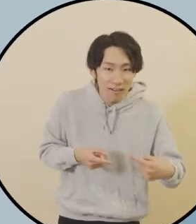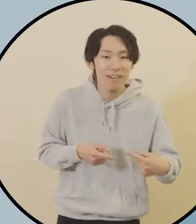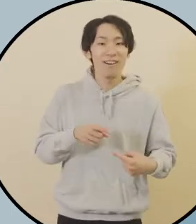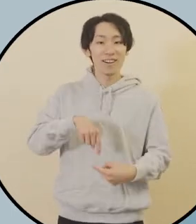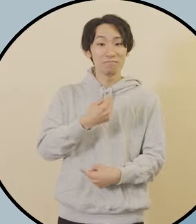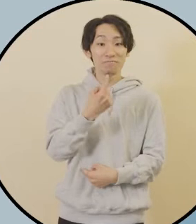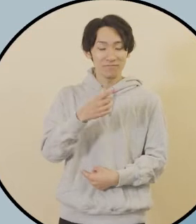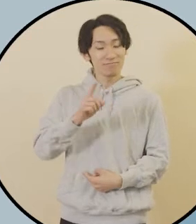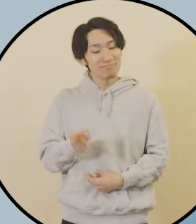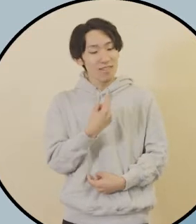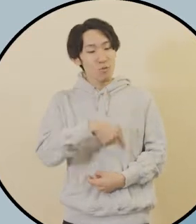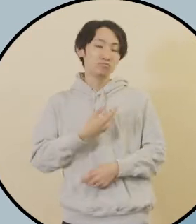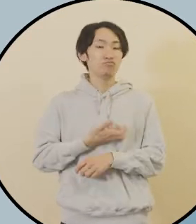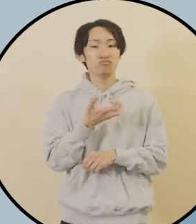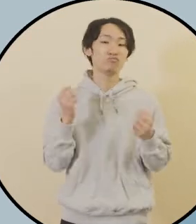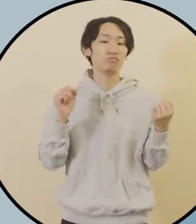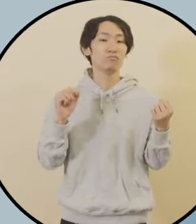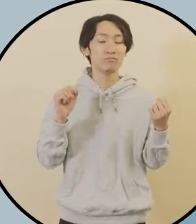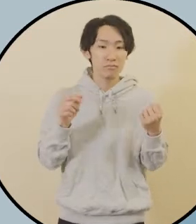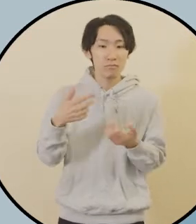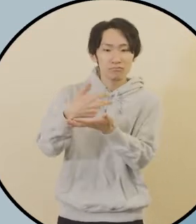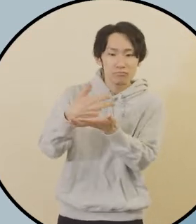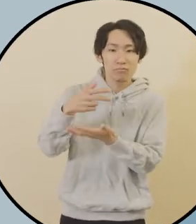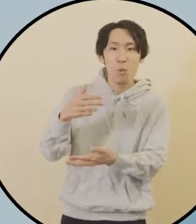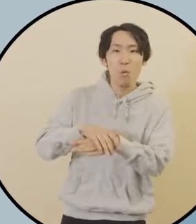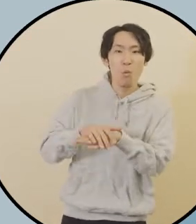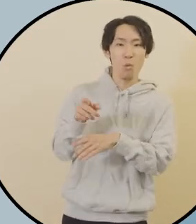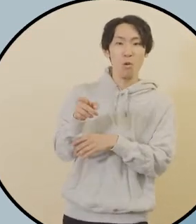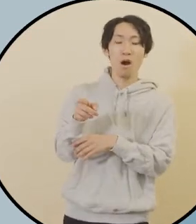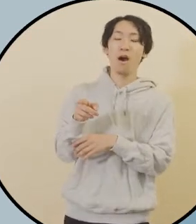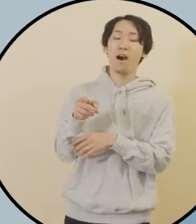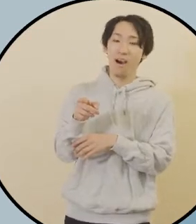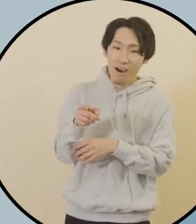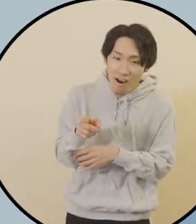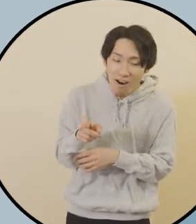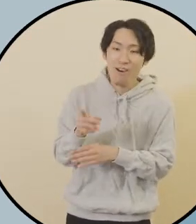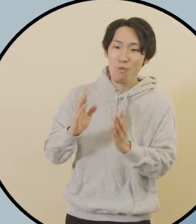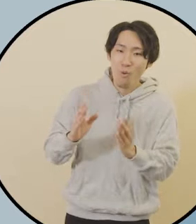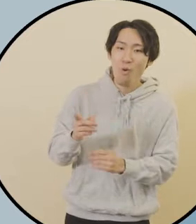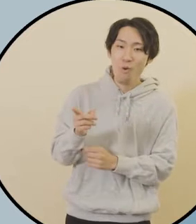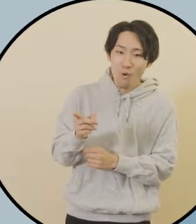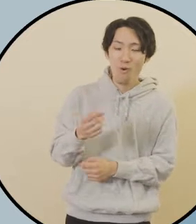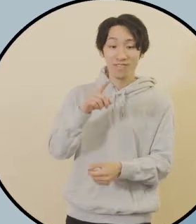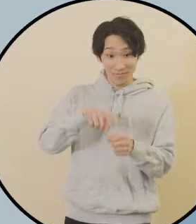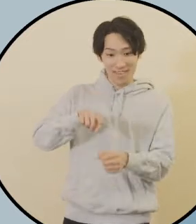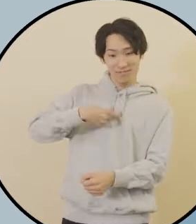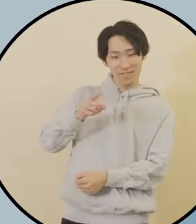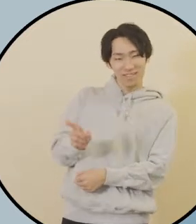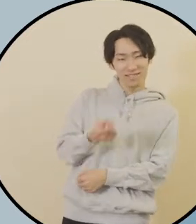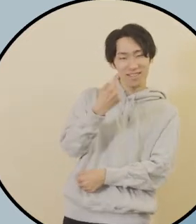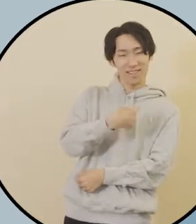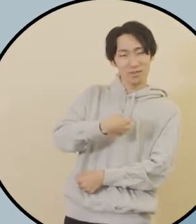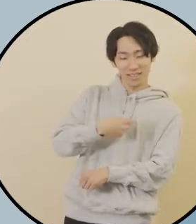自分自身もそうだったのでいいなんかそういうリアルな気持ちは即興でとるっていう撮影